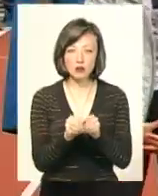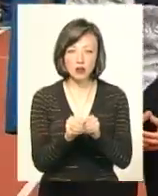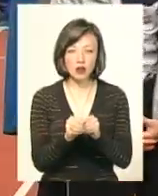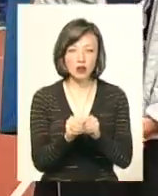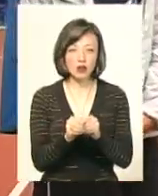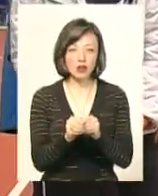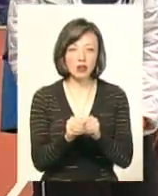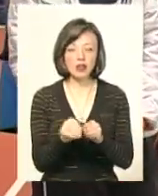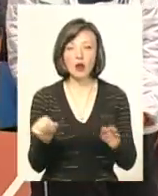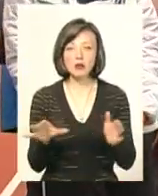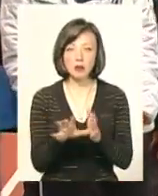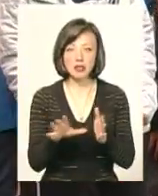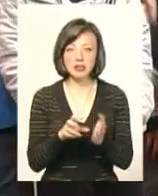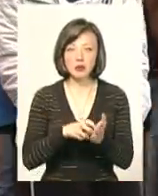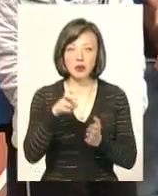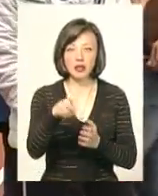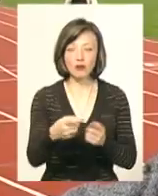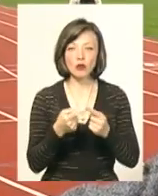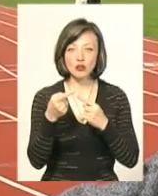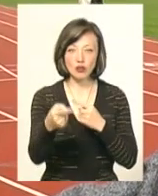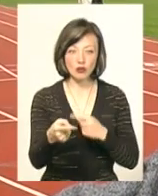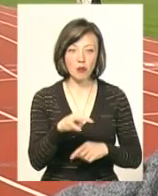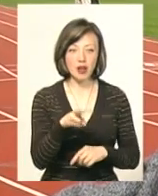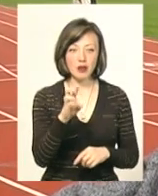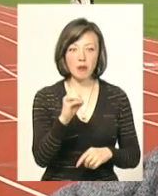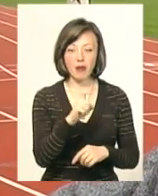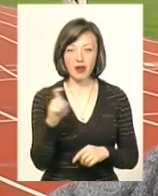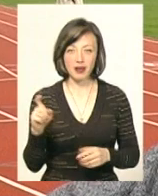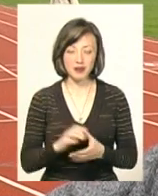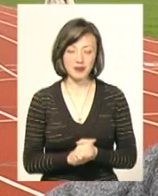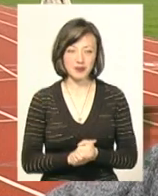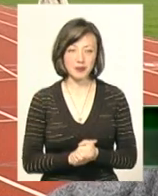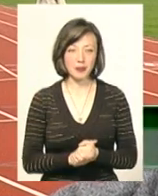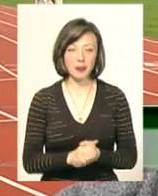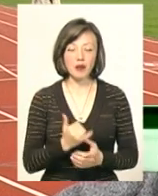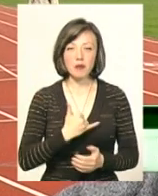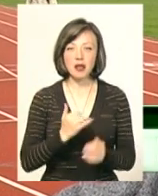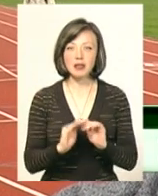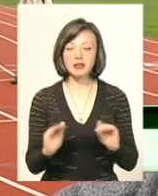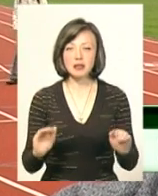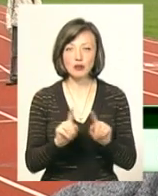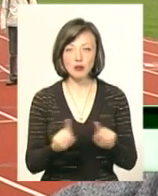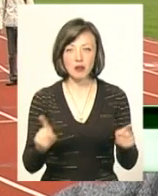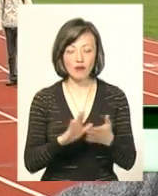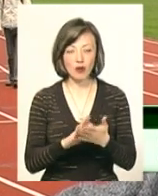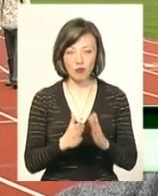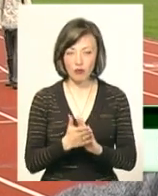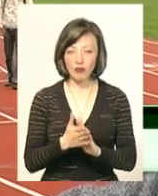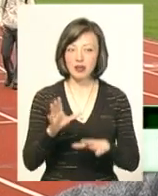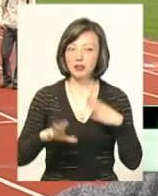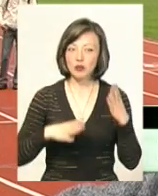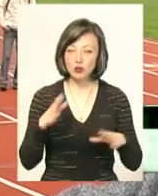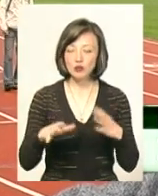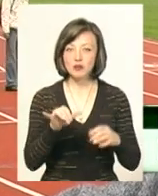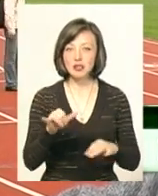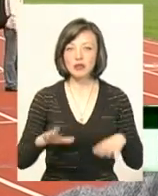зі стрибків довжину хмельничанкою Мариною Бех. У мене діти в таких особливих умовах тренуються, тому